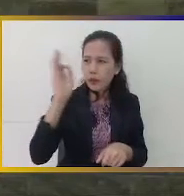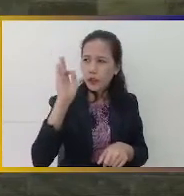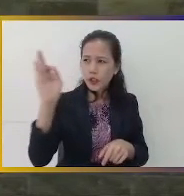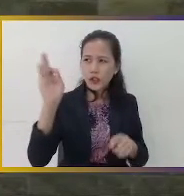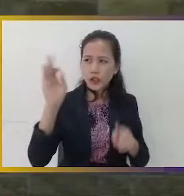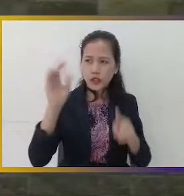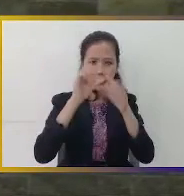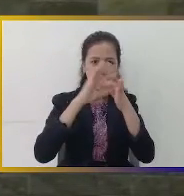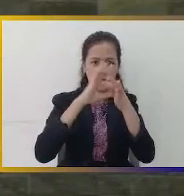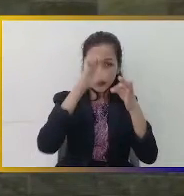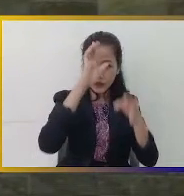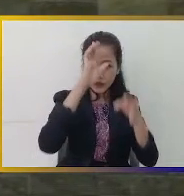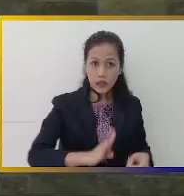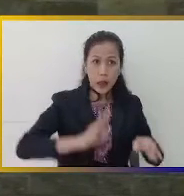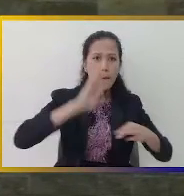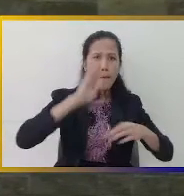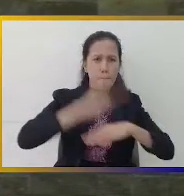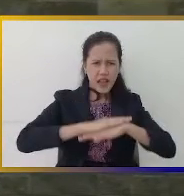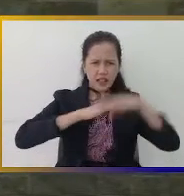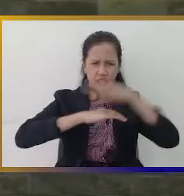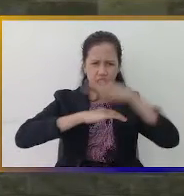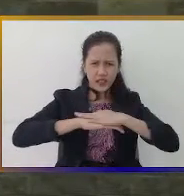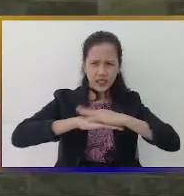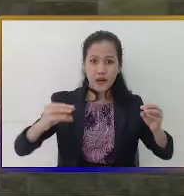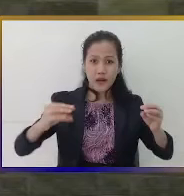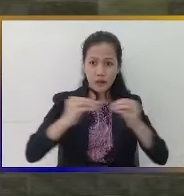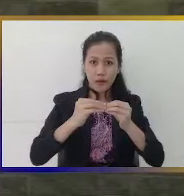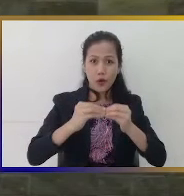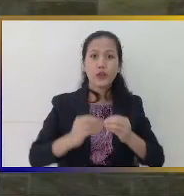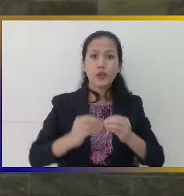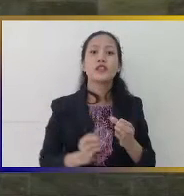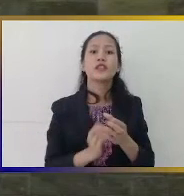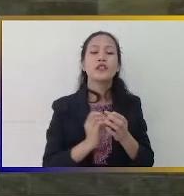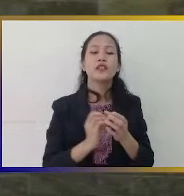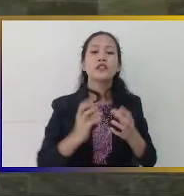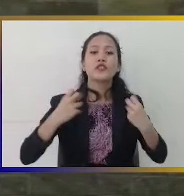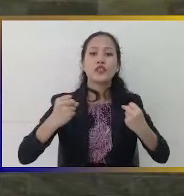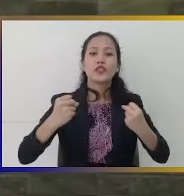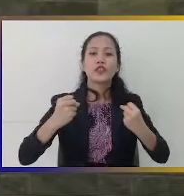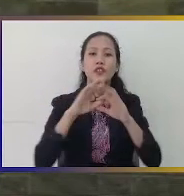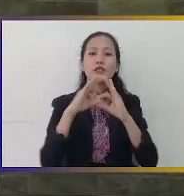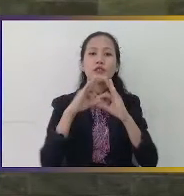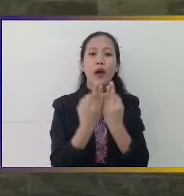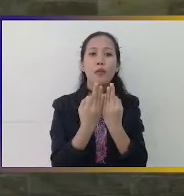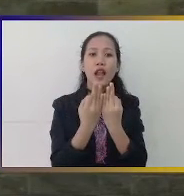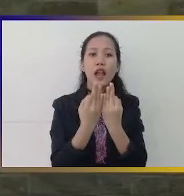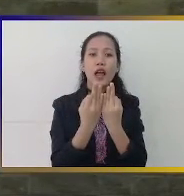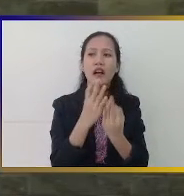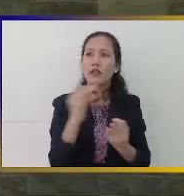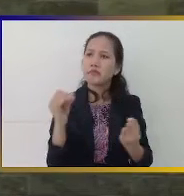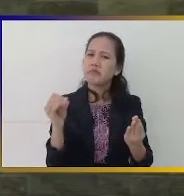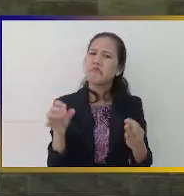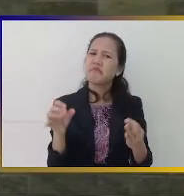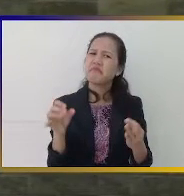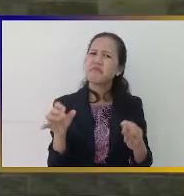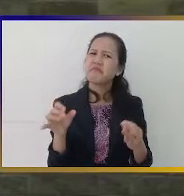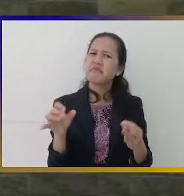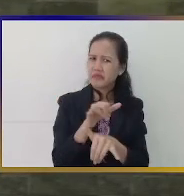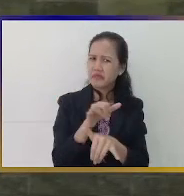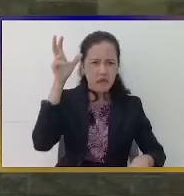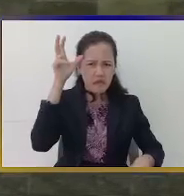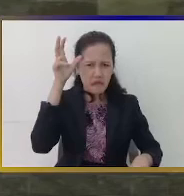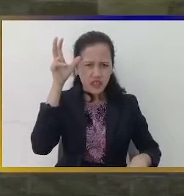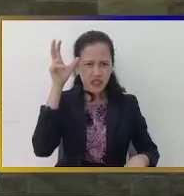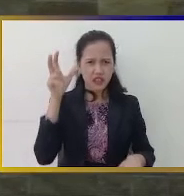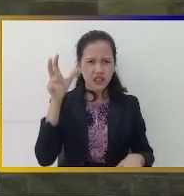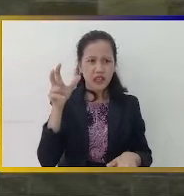builds more stronger families, ang diablo naman po ay nag-create ng kanyang so-called families. That's right.